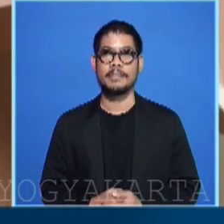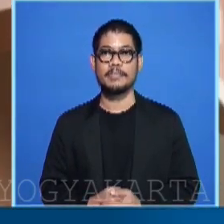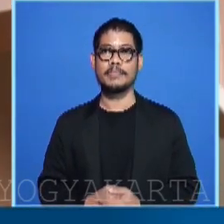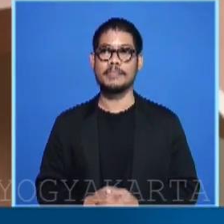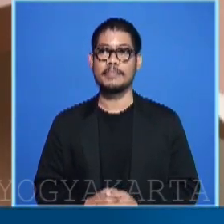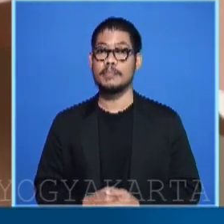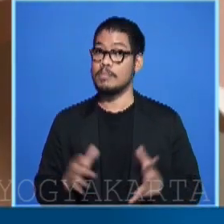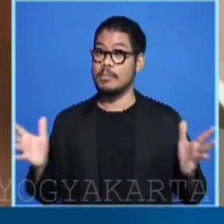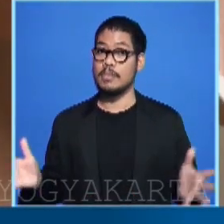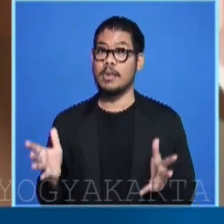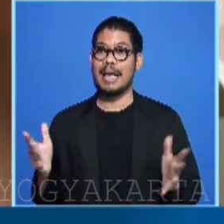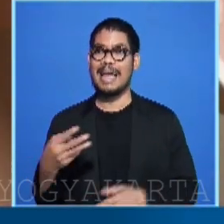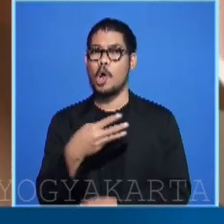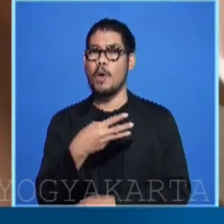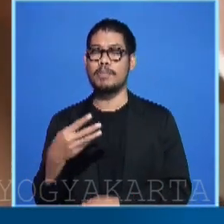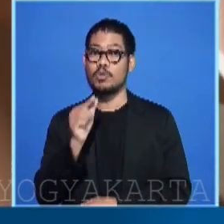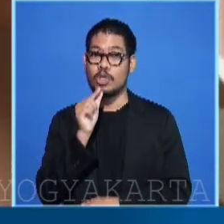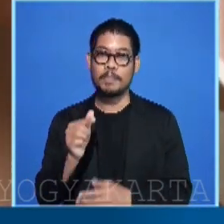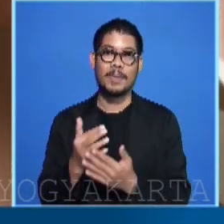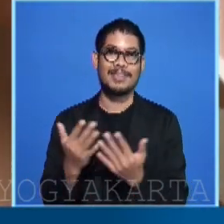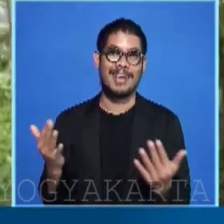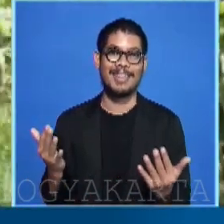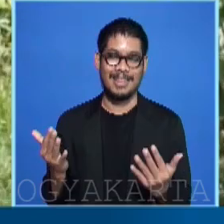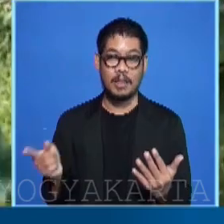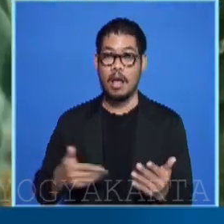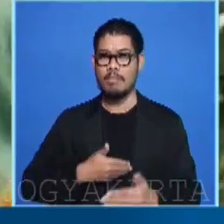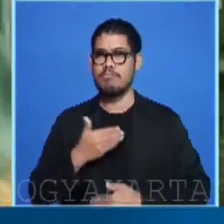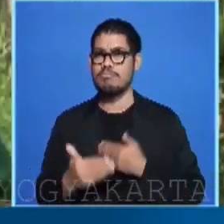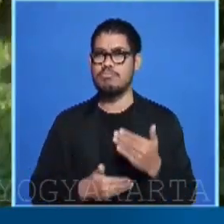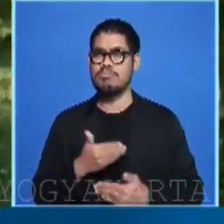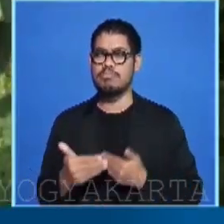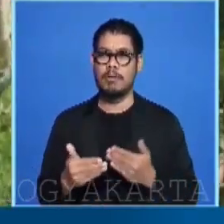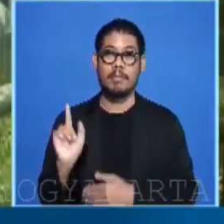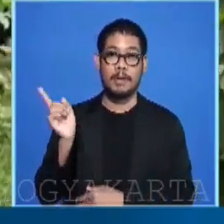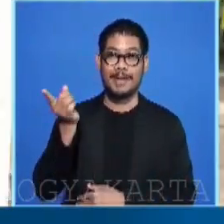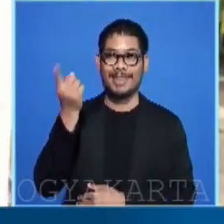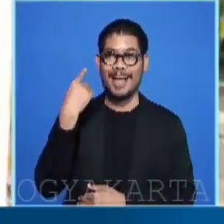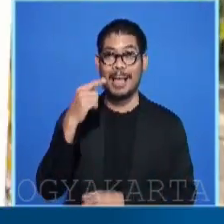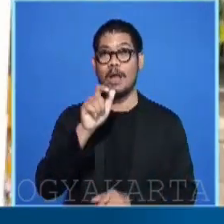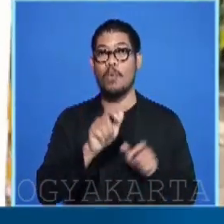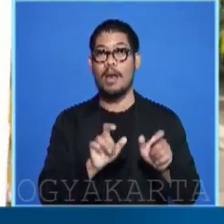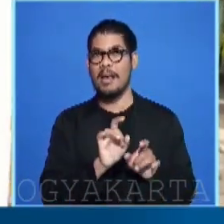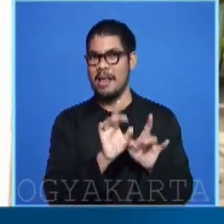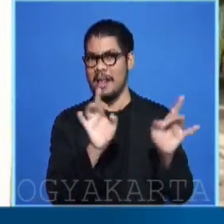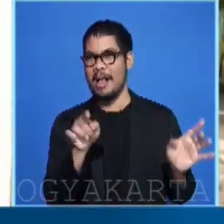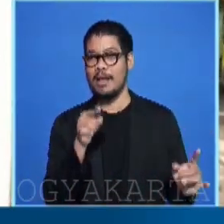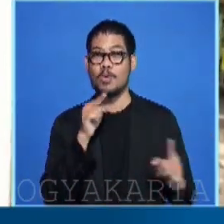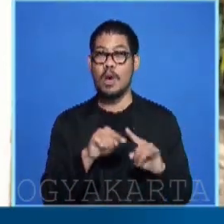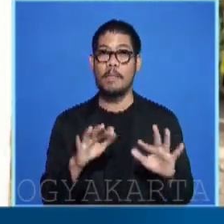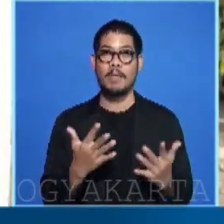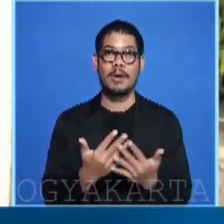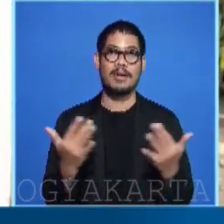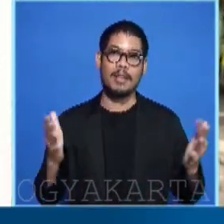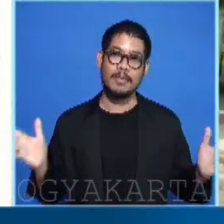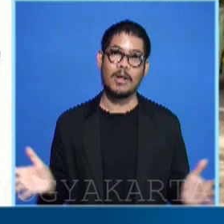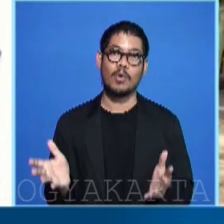Pemberdayaan ekonomi masyarakat terus gencar dilakukan baik oleh pemerintah maupun stakeholder terkait dalam rangka meningkatkan kesejahteraan. Mulai